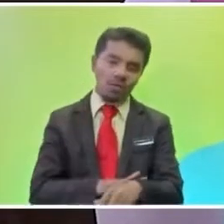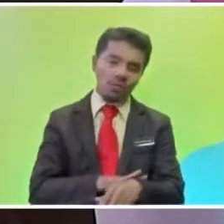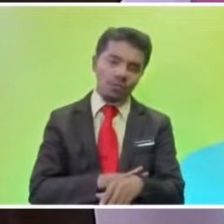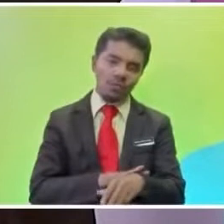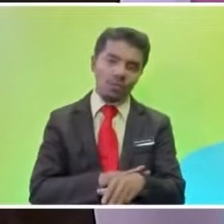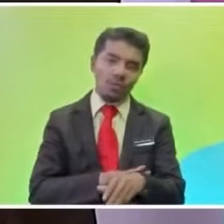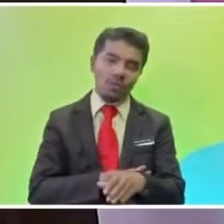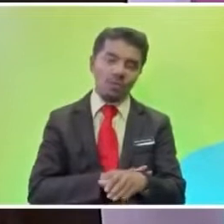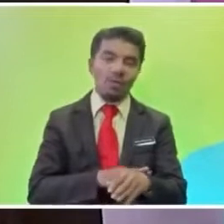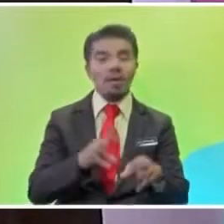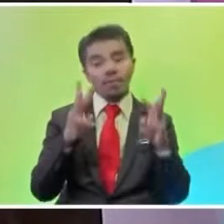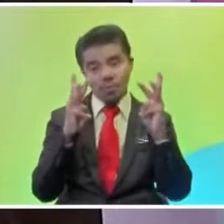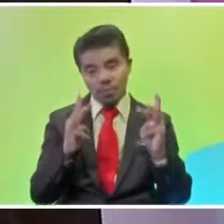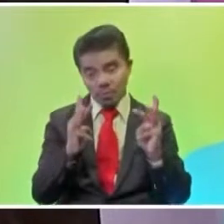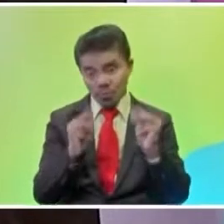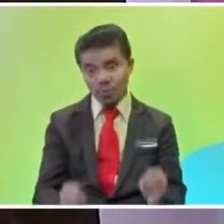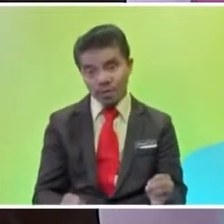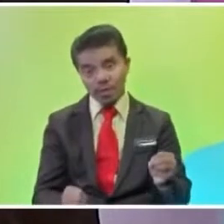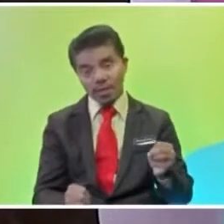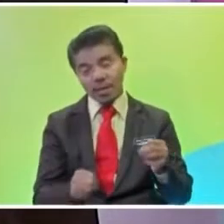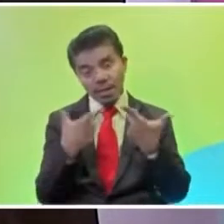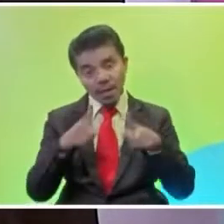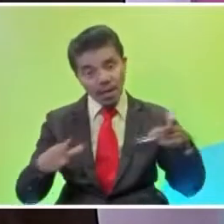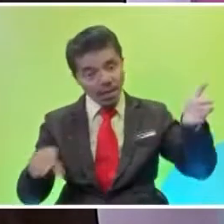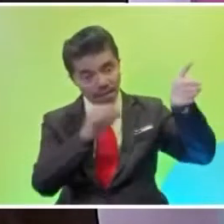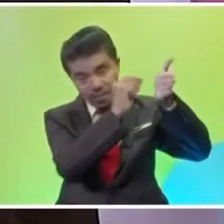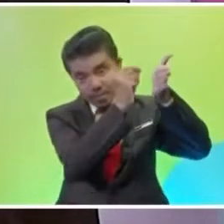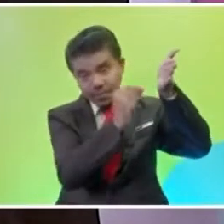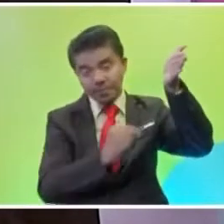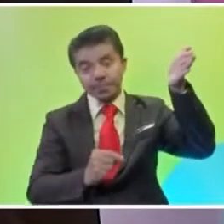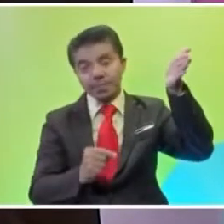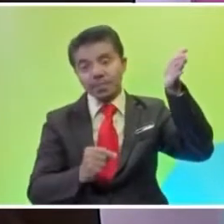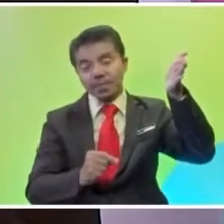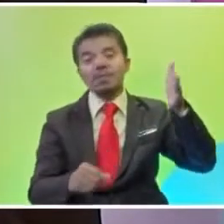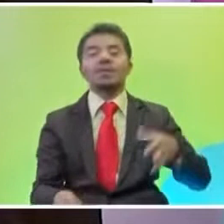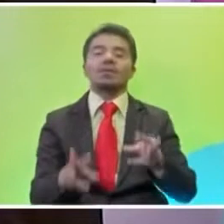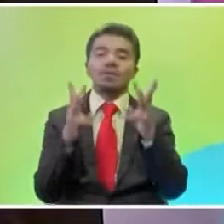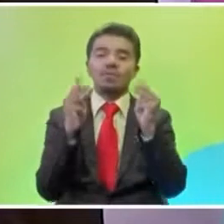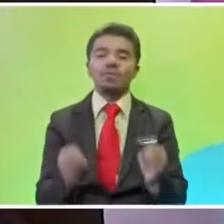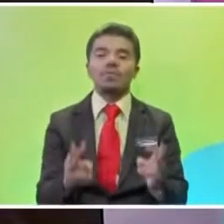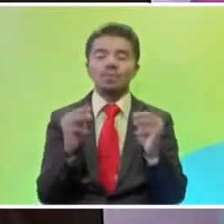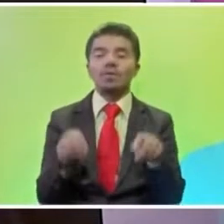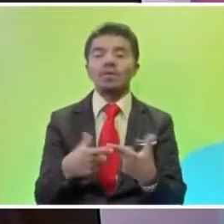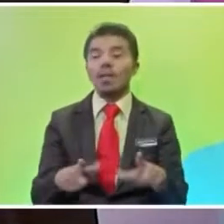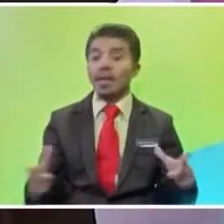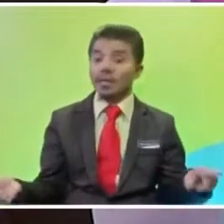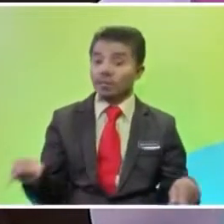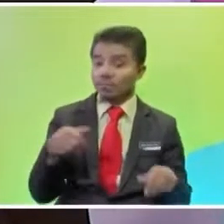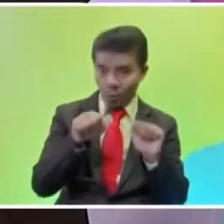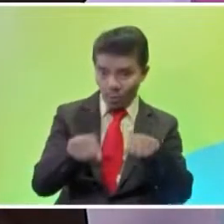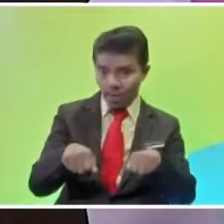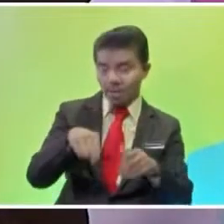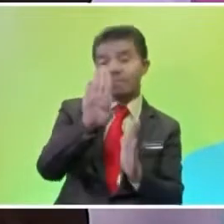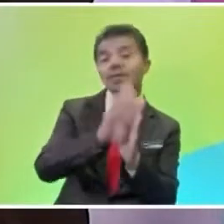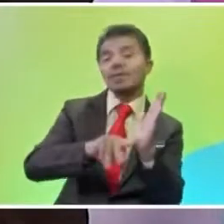boleh membuka ruang sebenarnya untuk menghidupkan suasana dalam kelas dengan memberi peluang kepada murid-muri lain untuk bertanya